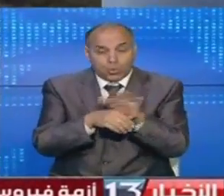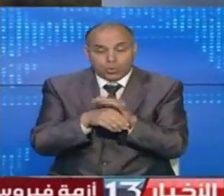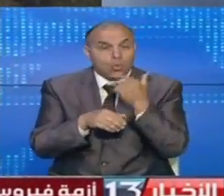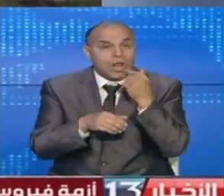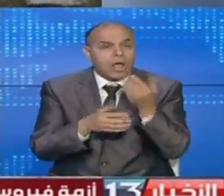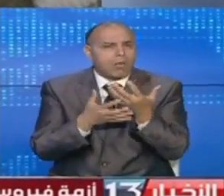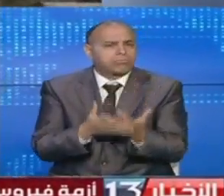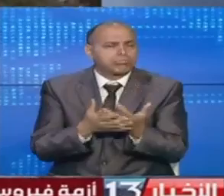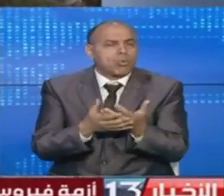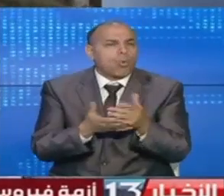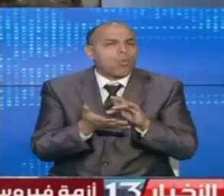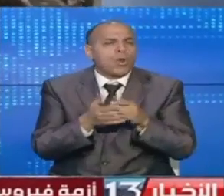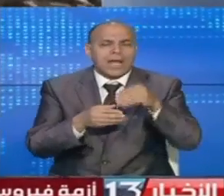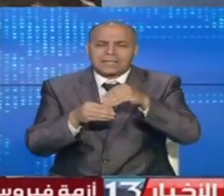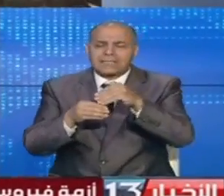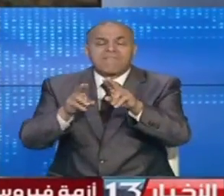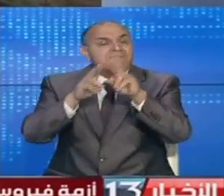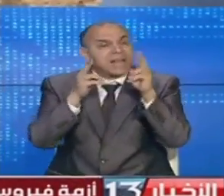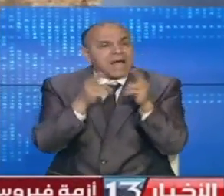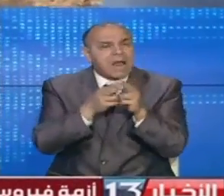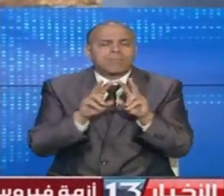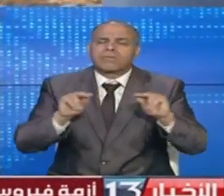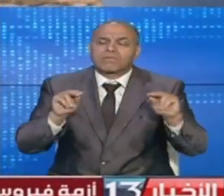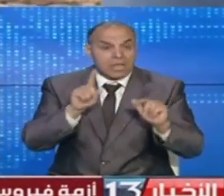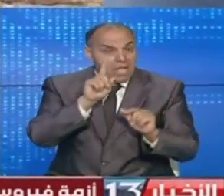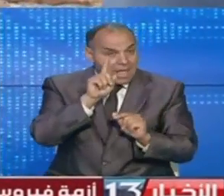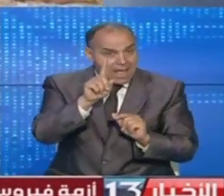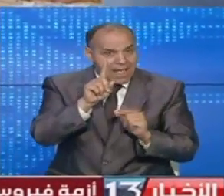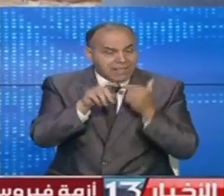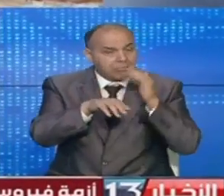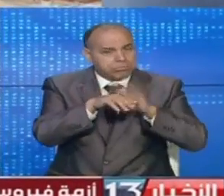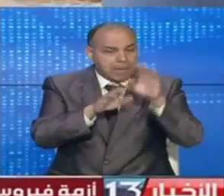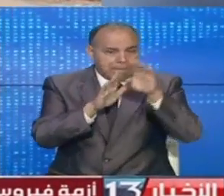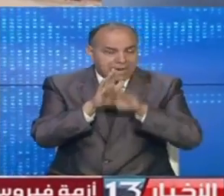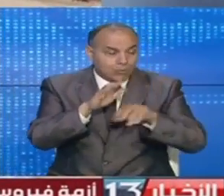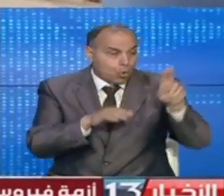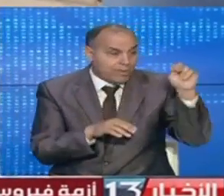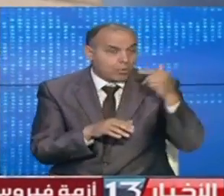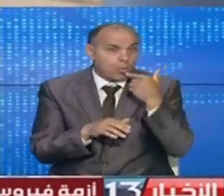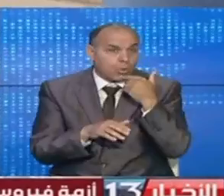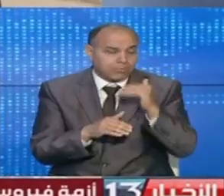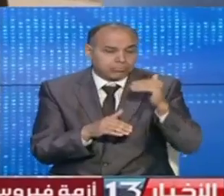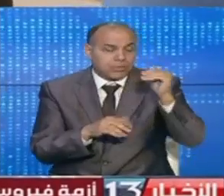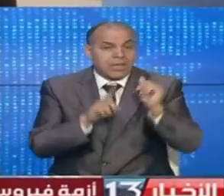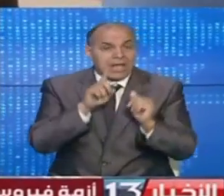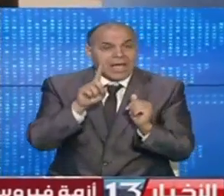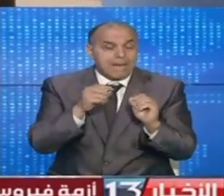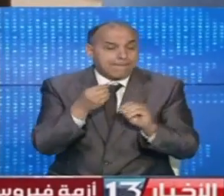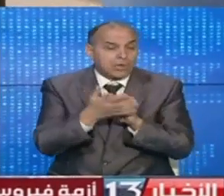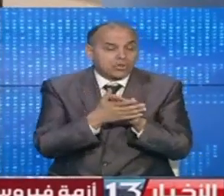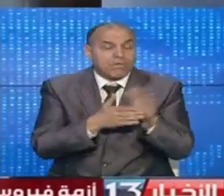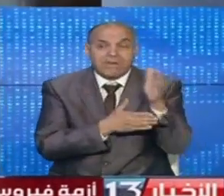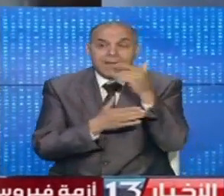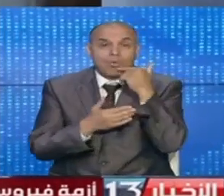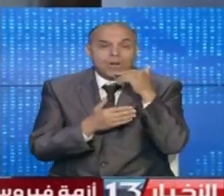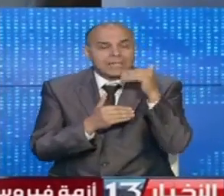بحملها الثقيل على جميع اقتصادات العالم دون استثناء، حيث حذر برنامج الأمم المتحدة الإنمائي من أزمة دولية